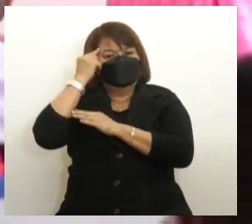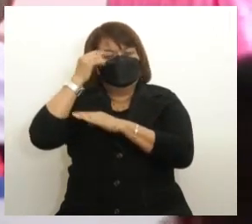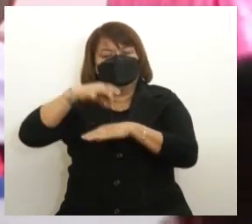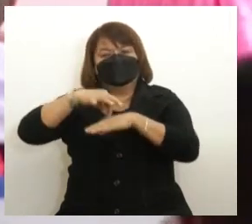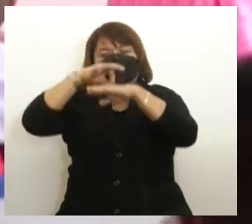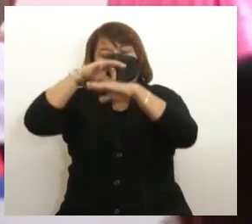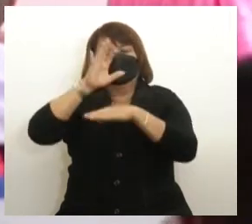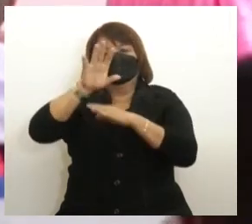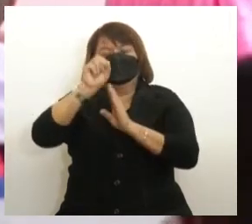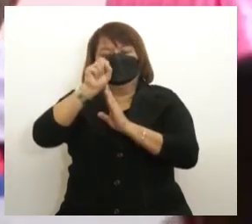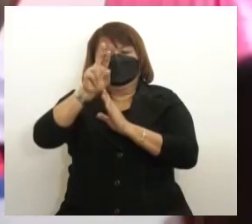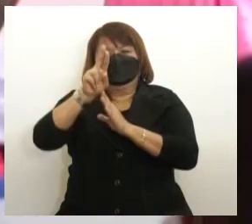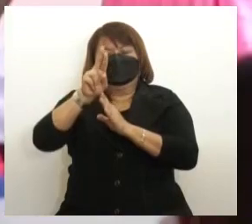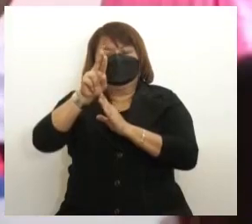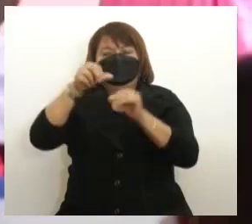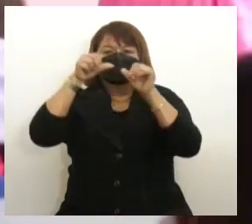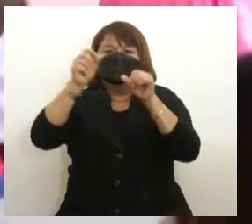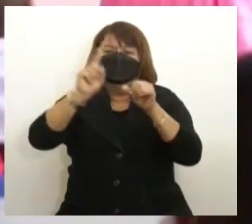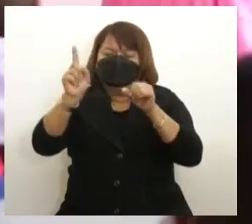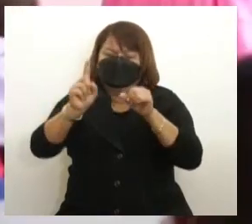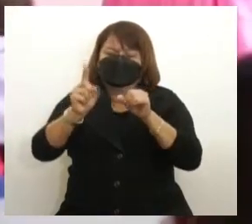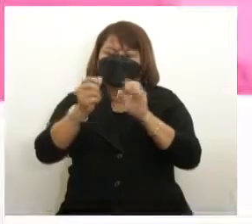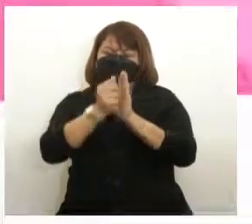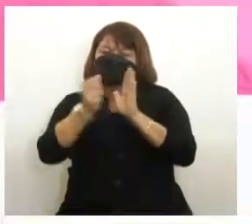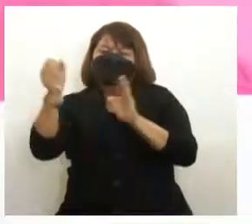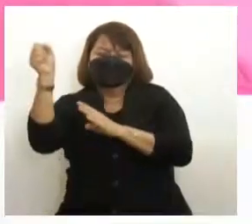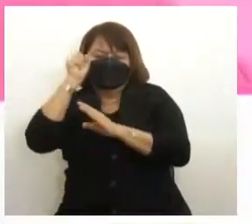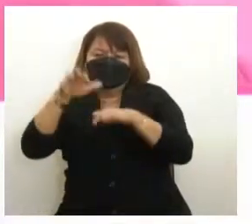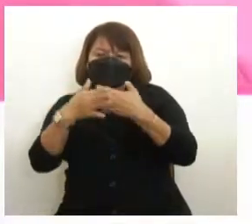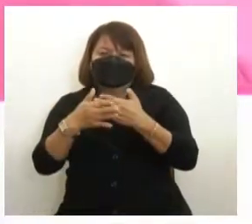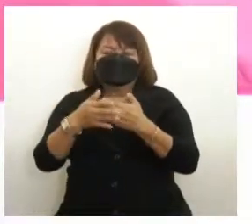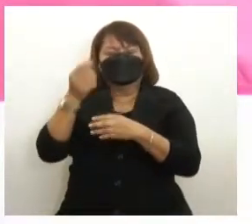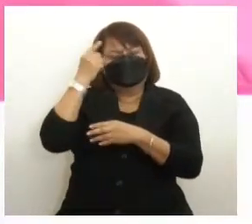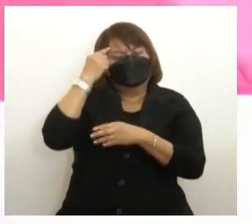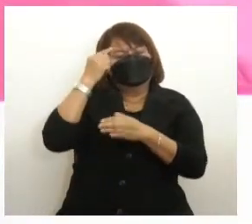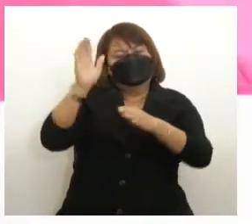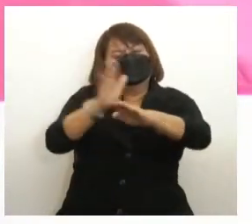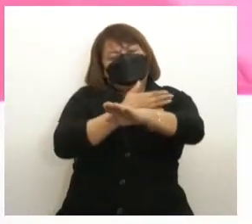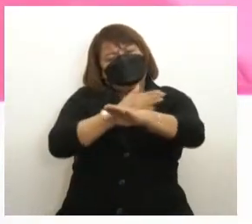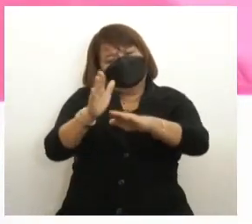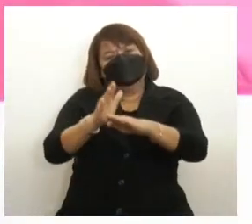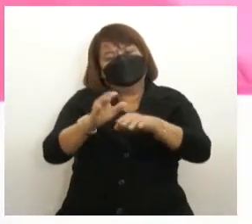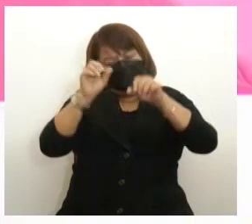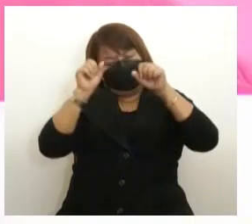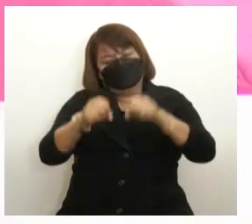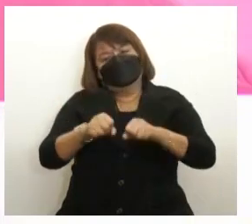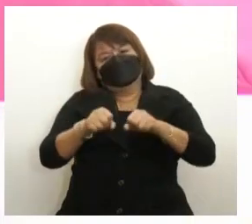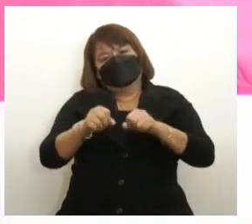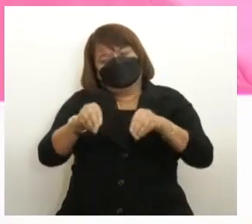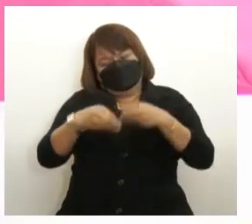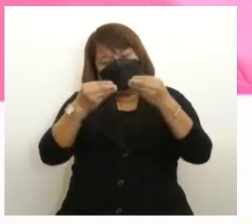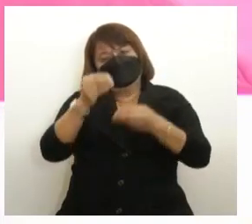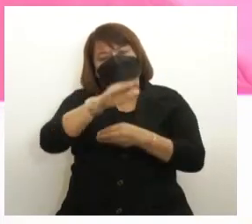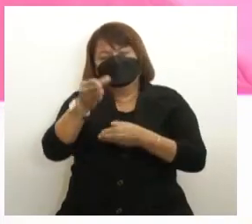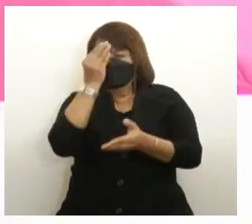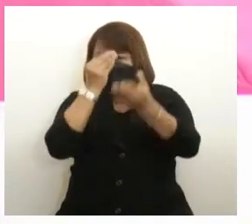ออกเสียงอย่างไรคุณครูก็เลยคิดว่าเอ๊ะถ้าเราคิดเป็นบทเพลงขึ้นมาเนี่ยก็จะสามารถทำให้เด็กนั้นเรียน